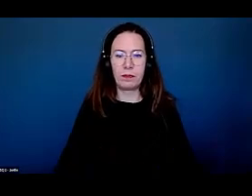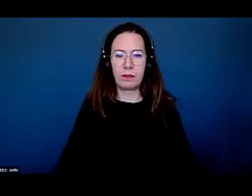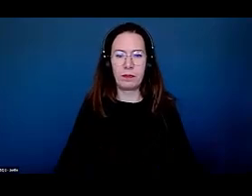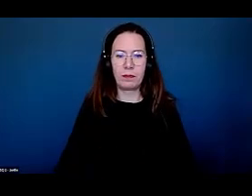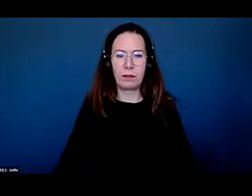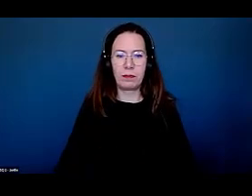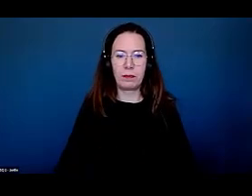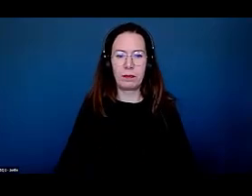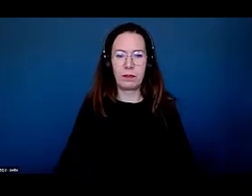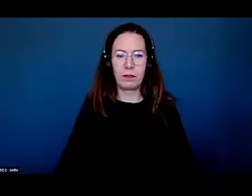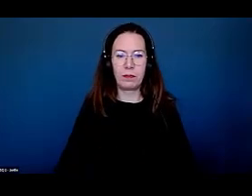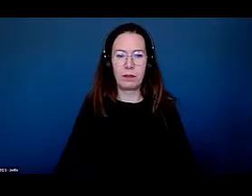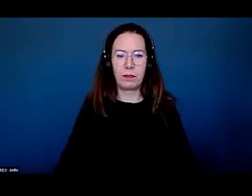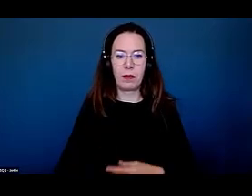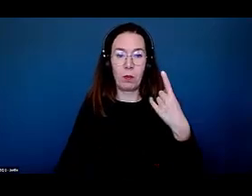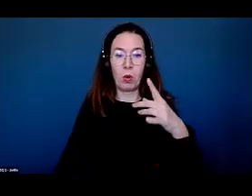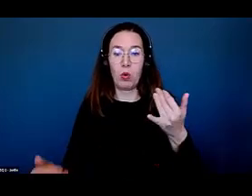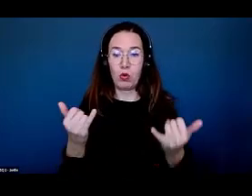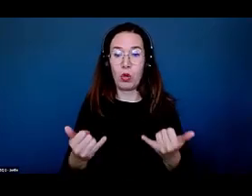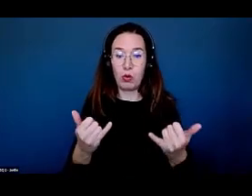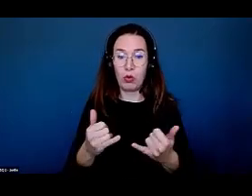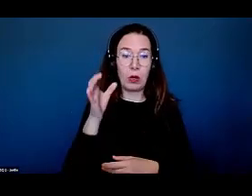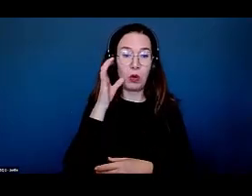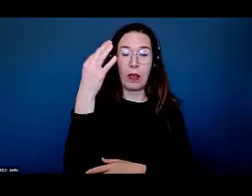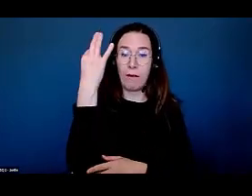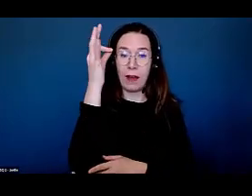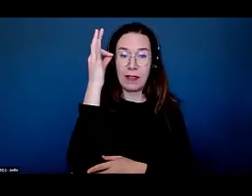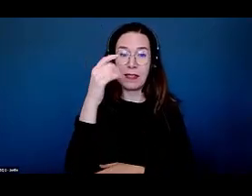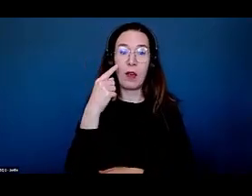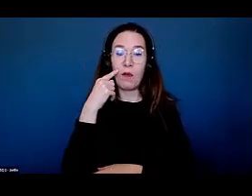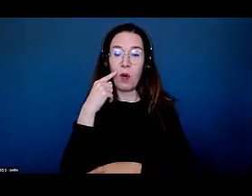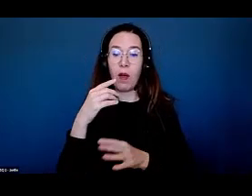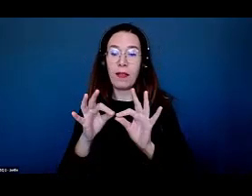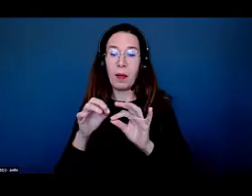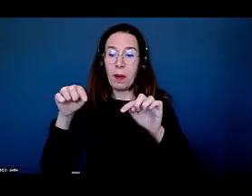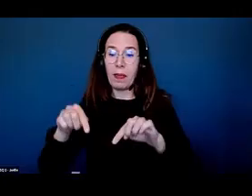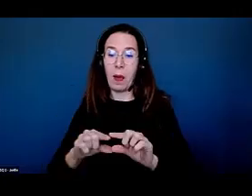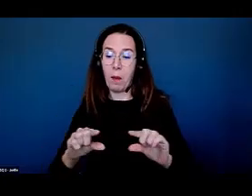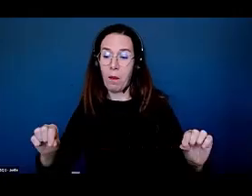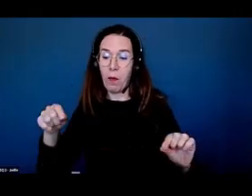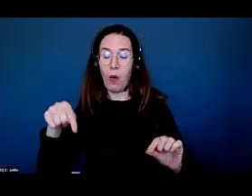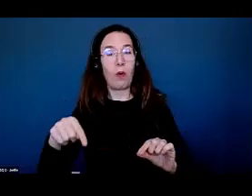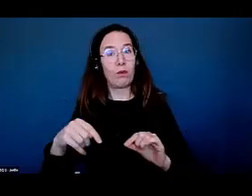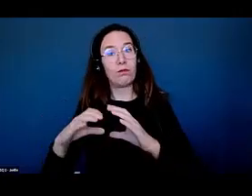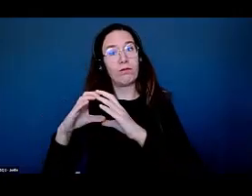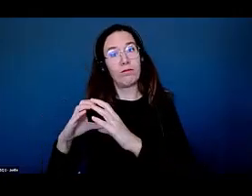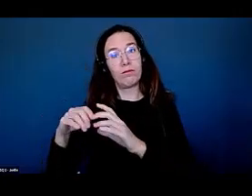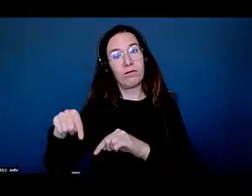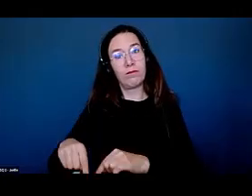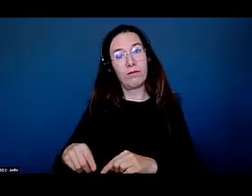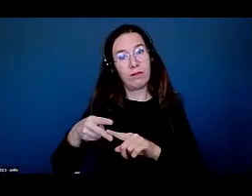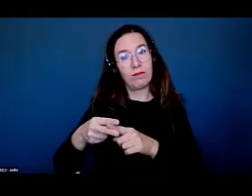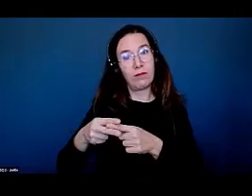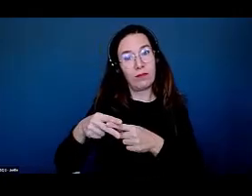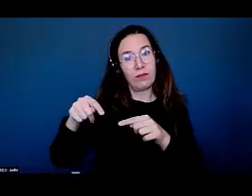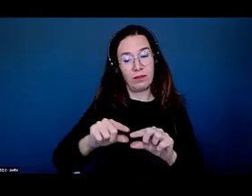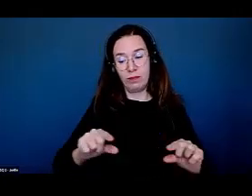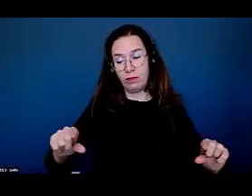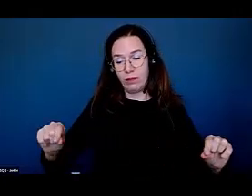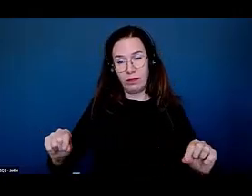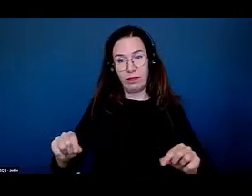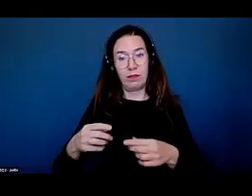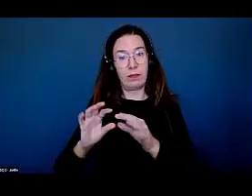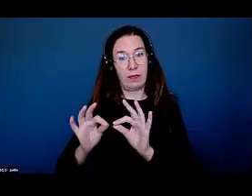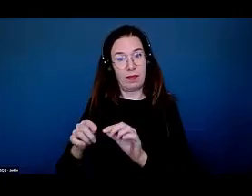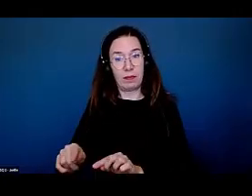Pour accéder à la session en français aujourd'hui, vous pouvez cliquer sur le menu Interprétation dans votre barre d'outils en